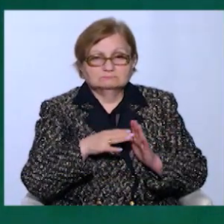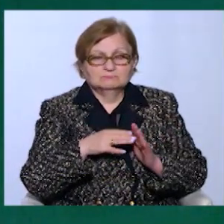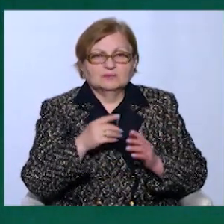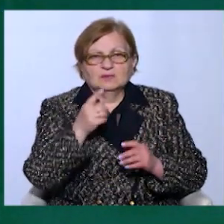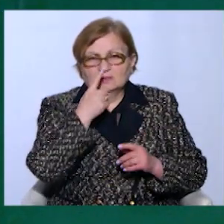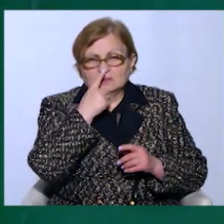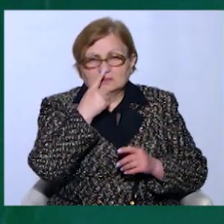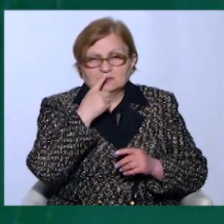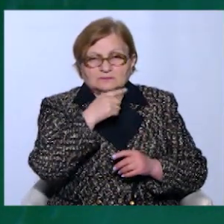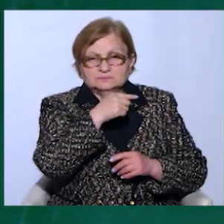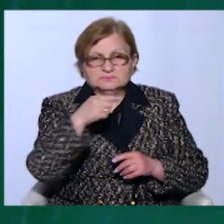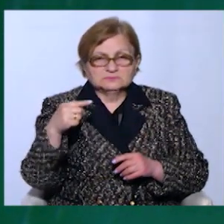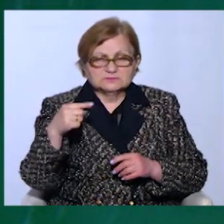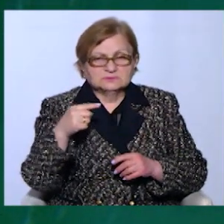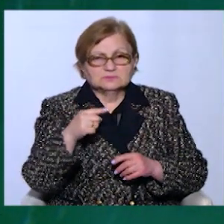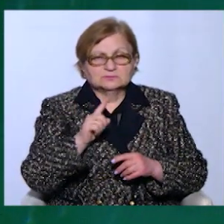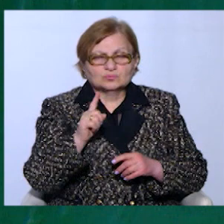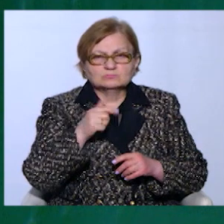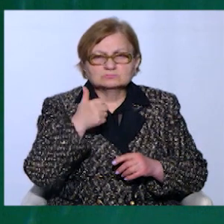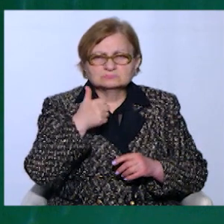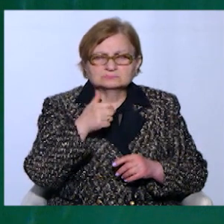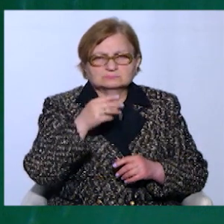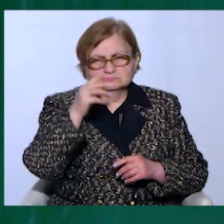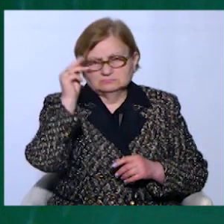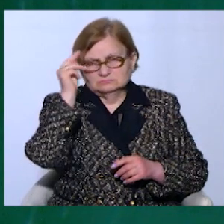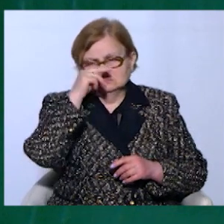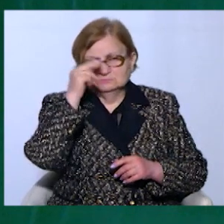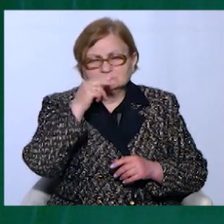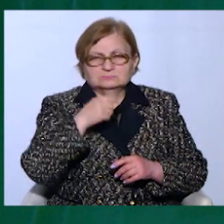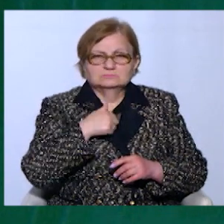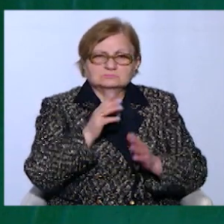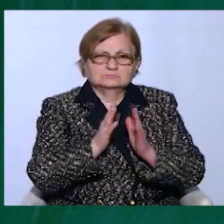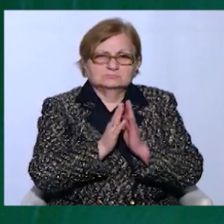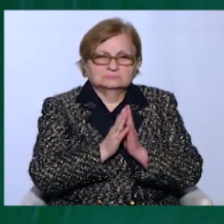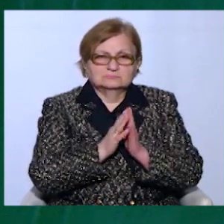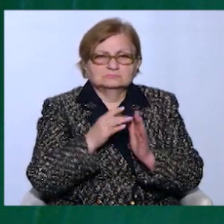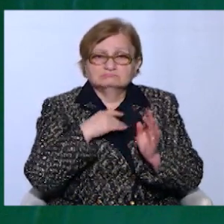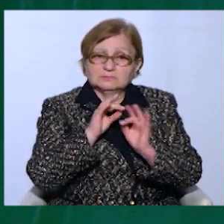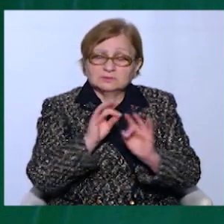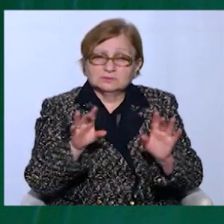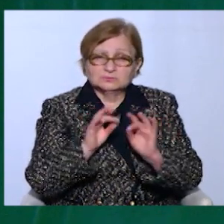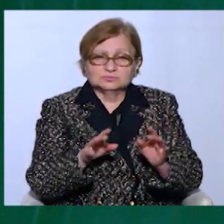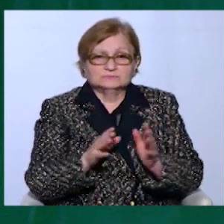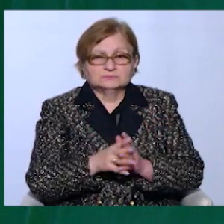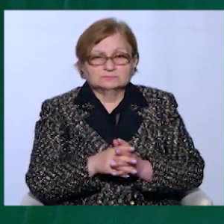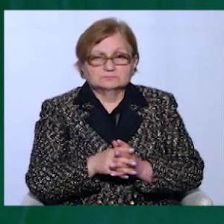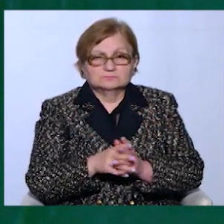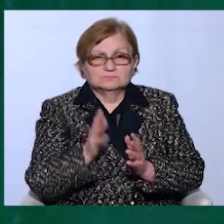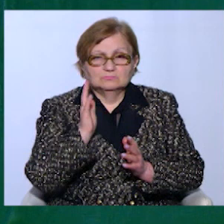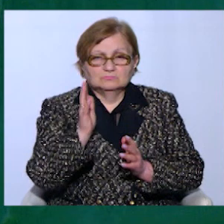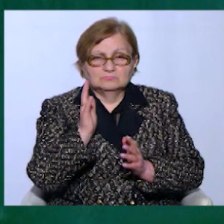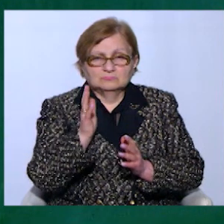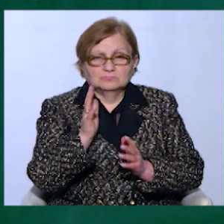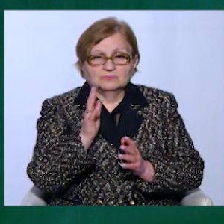წილადი, კარგად რომ შევისწავლოთ და ჩემი თხოვნა, დარიგება, რჩევა. მეხუთე კლასის